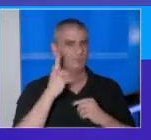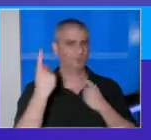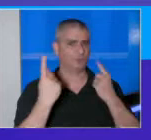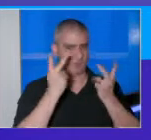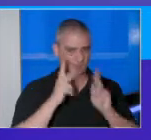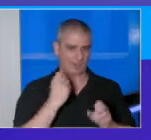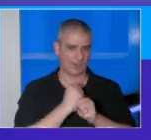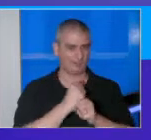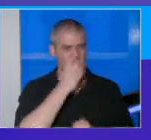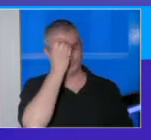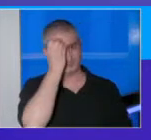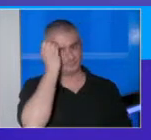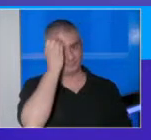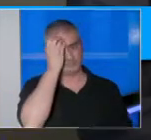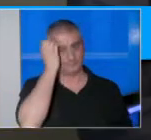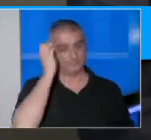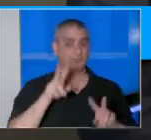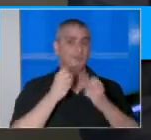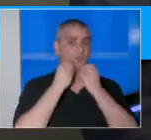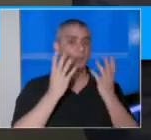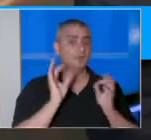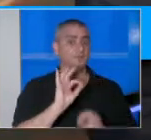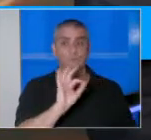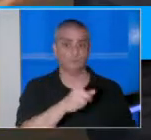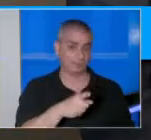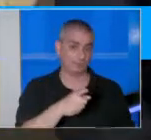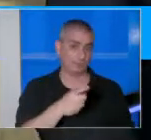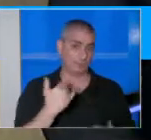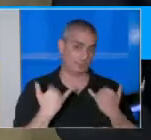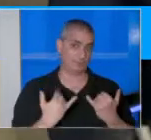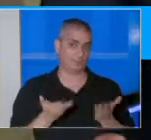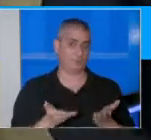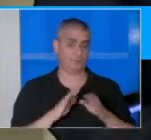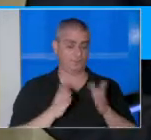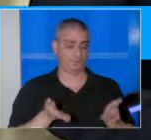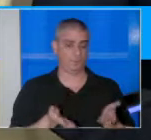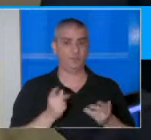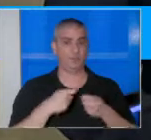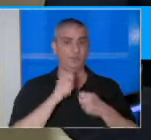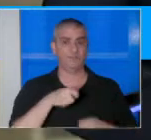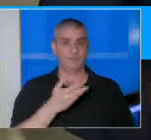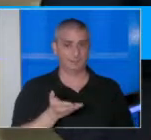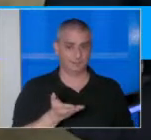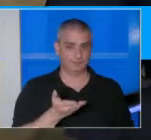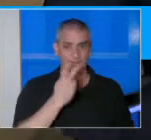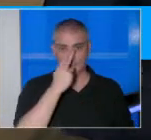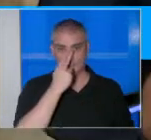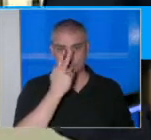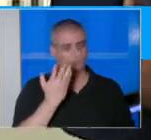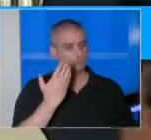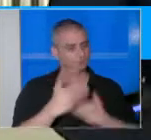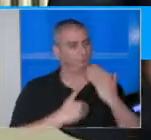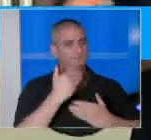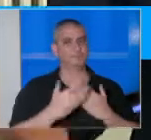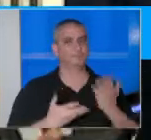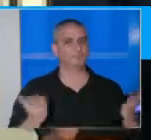אחד מסוגל לעשות. כן, מתי, את יודעת, זו הזדמנות נהדרת בשבילך, עכשיו כאן, בפלטפורמה הזו של להיות חברת כנסת, לנסות